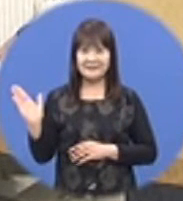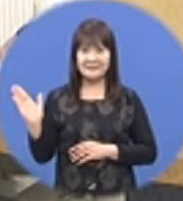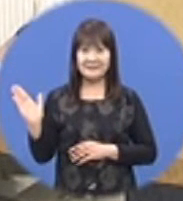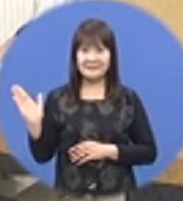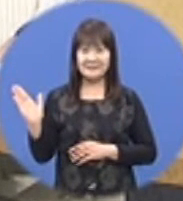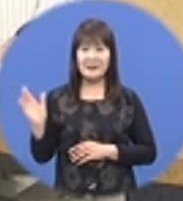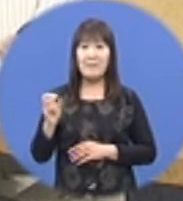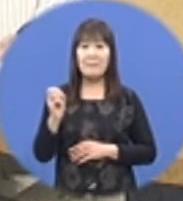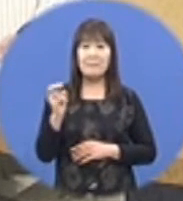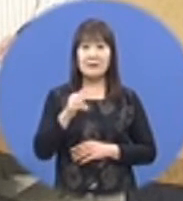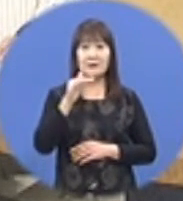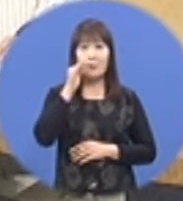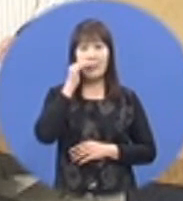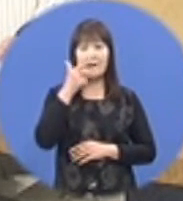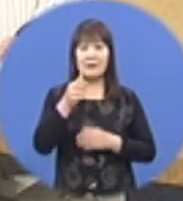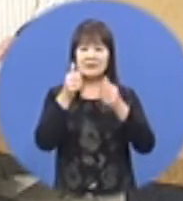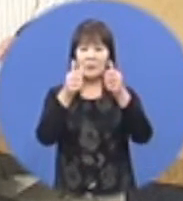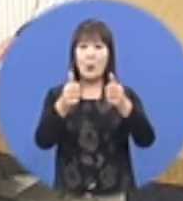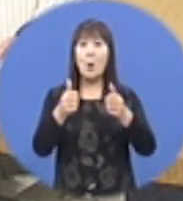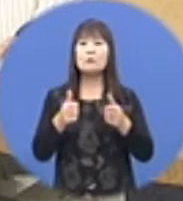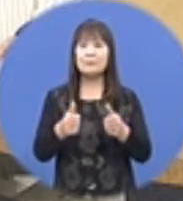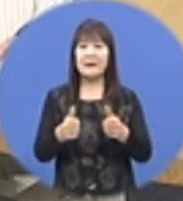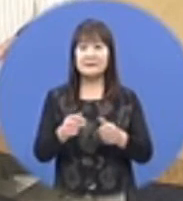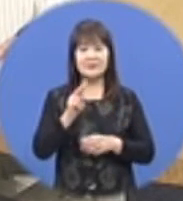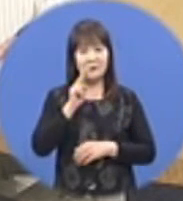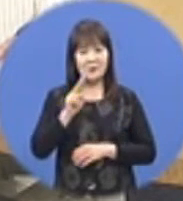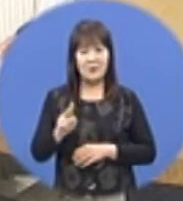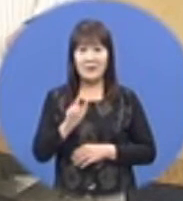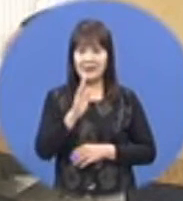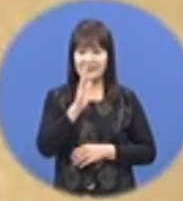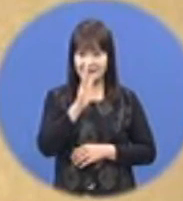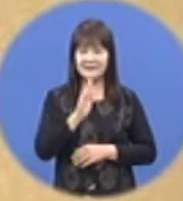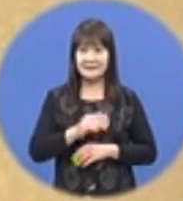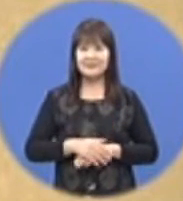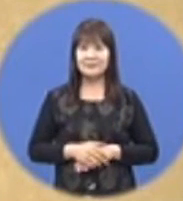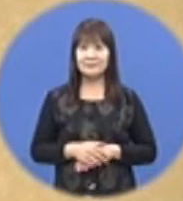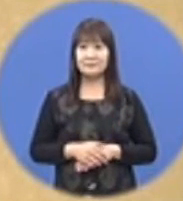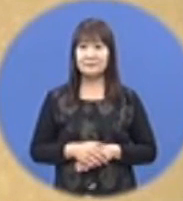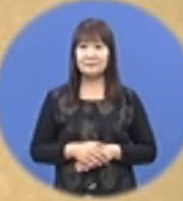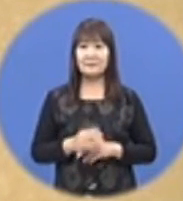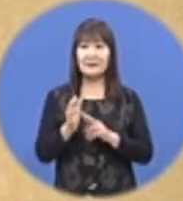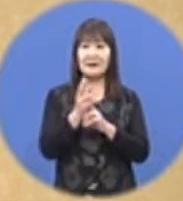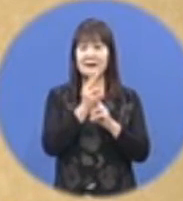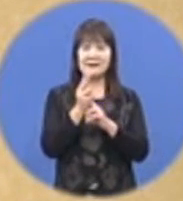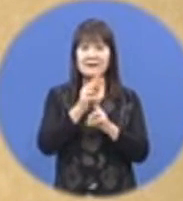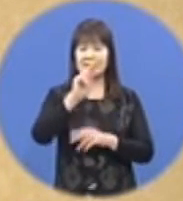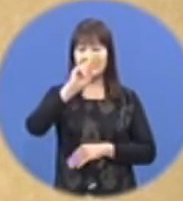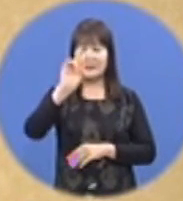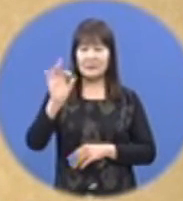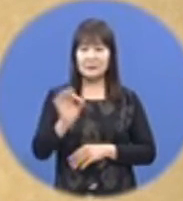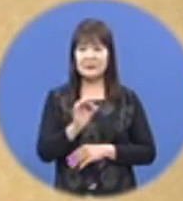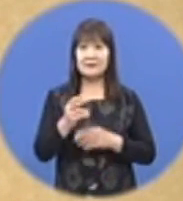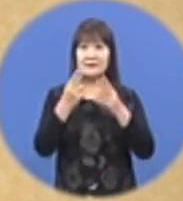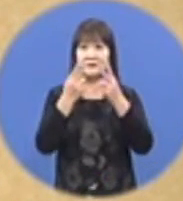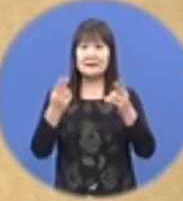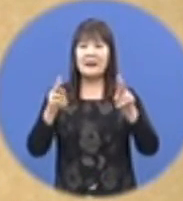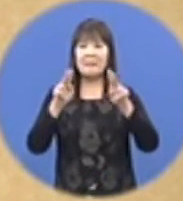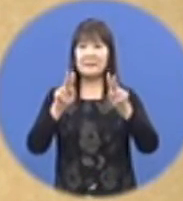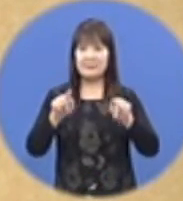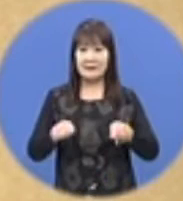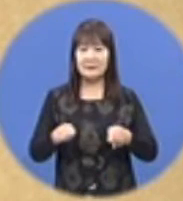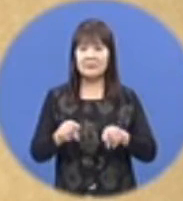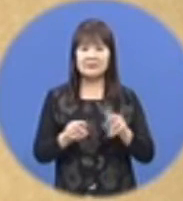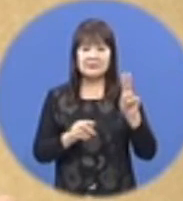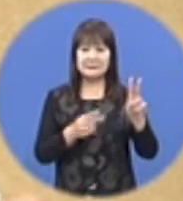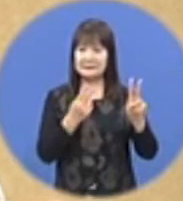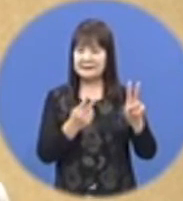073-435-1044、 または和歌山市ホームページをご覧ください。 以上、忍者の日キャンペーンイベント、2人が忍び